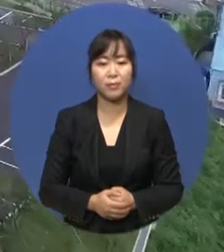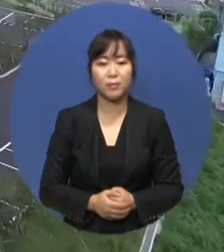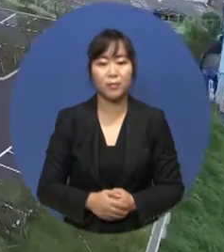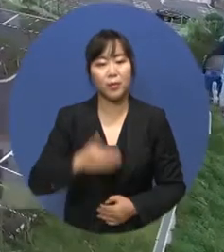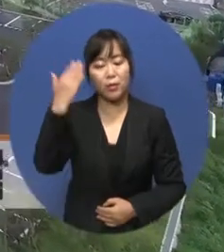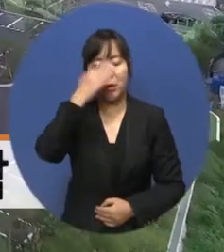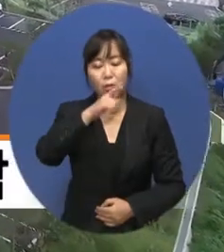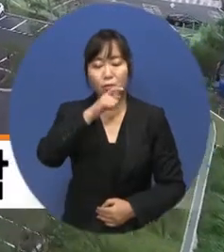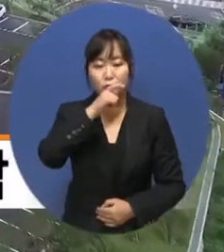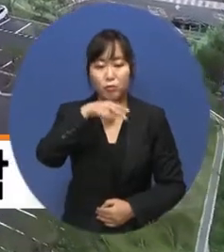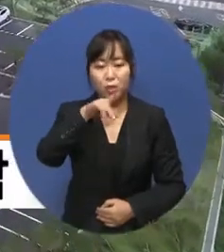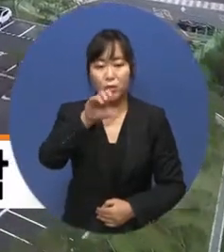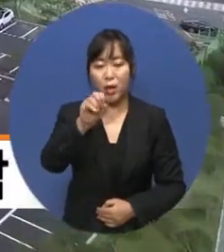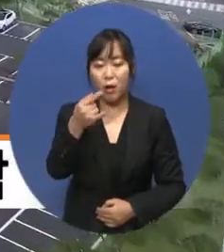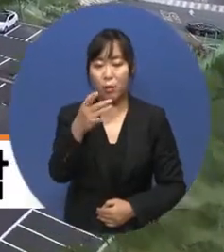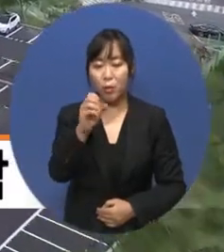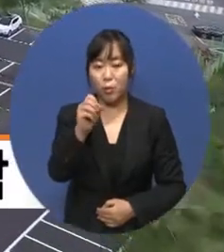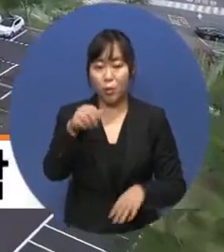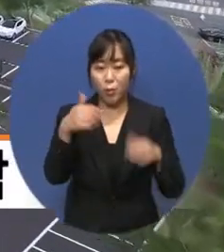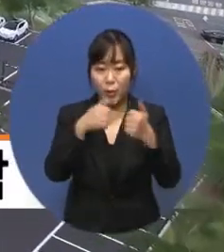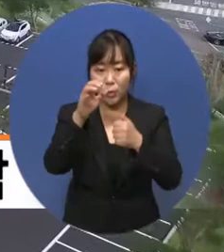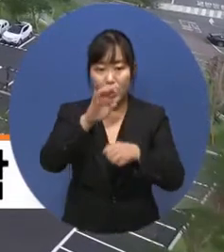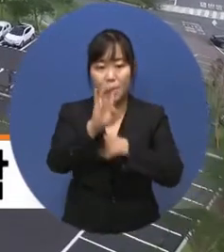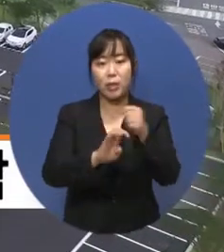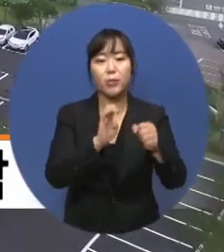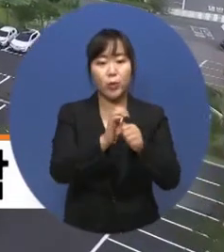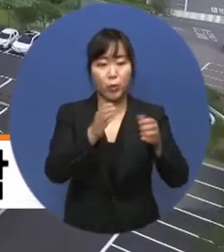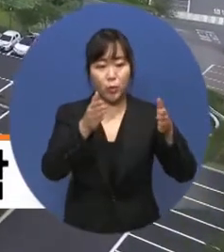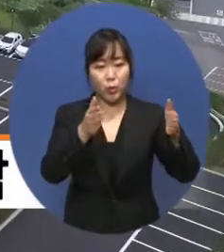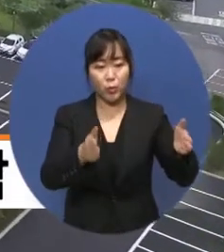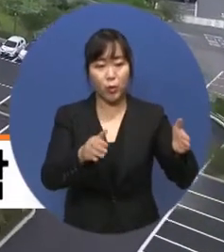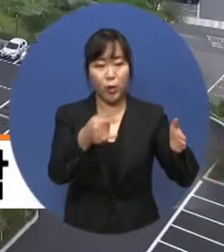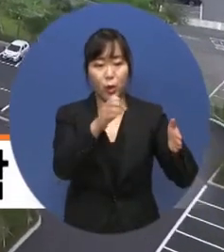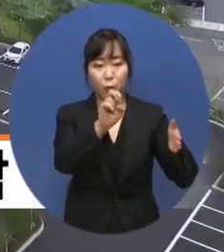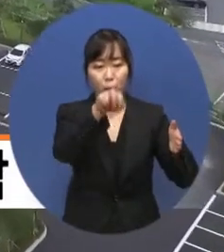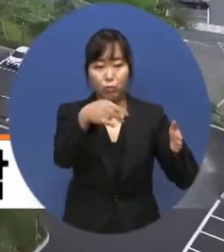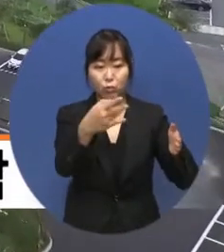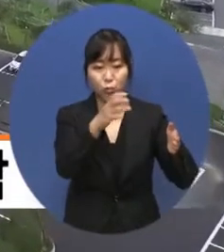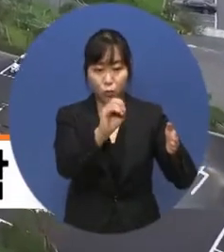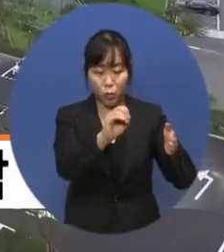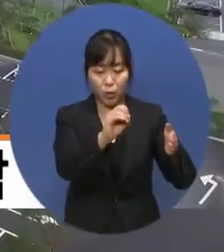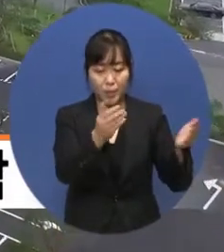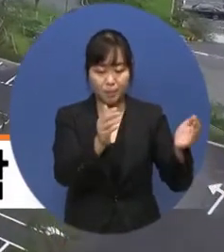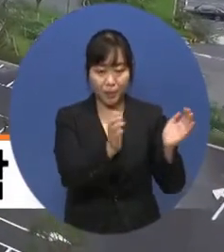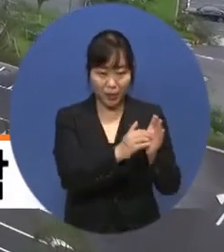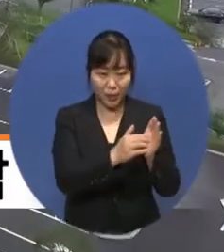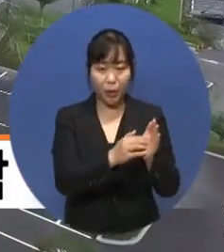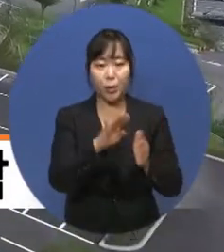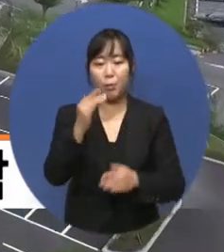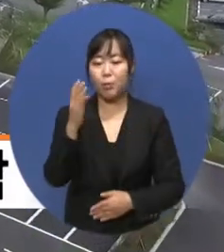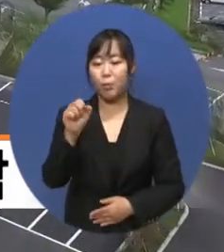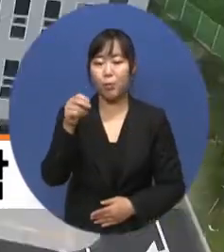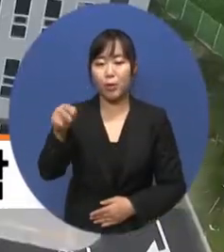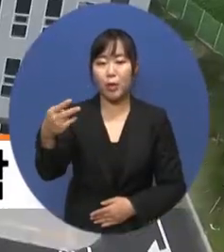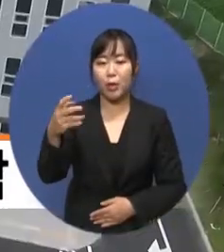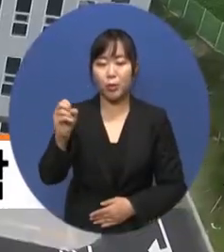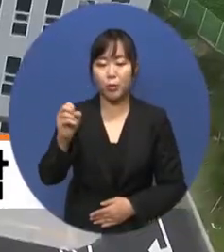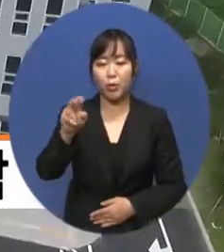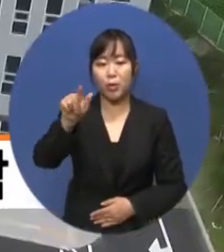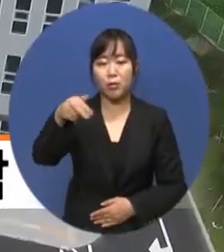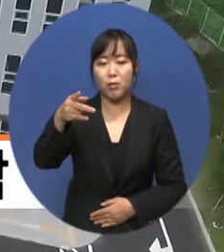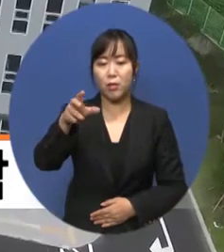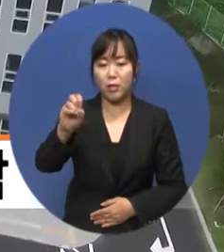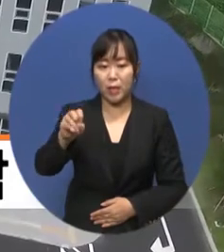여수 상공회의소가 40여 년간의 여수 광무동 시대를 마감하고 봉계동 석창 사거리에